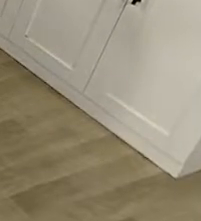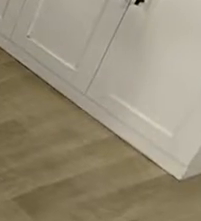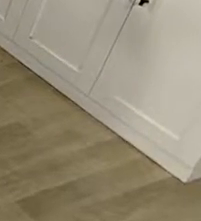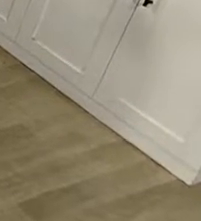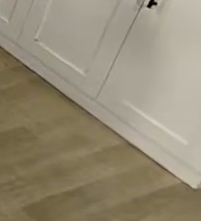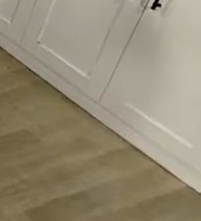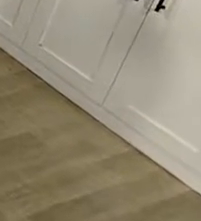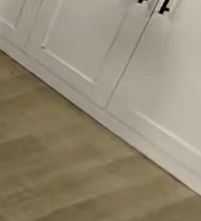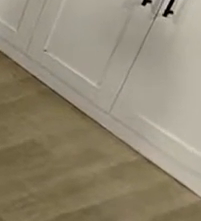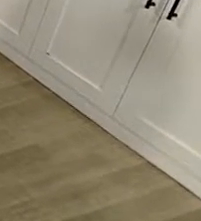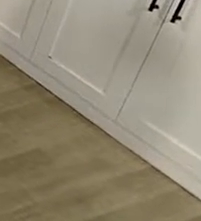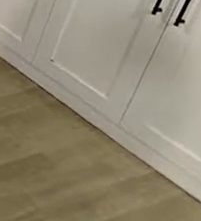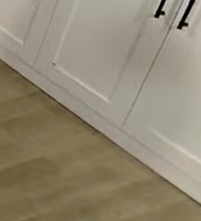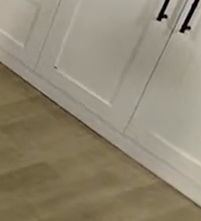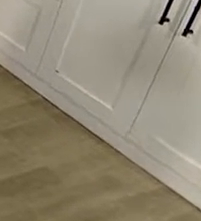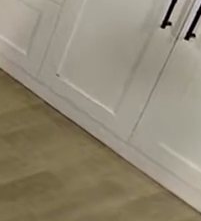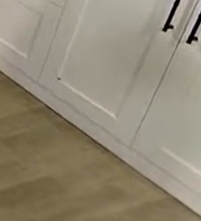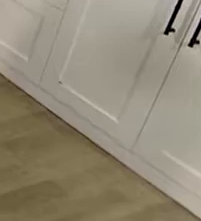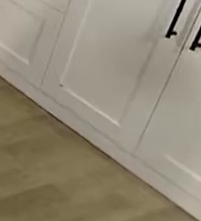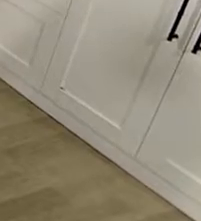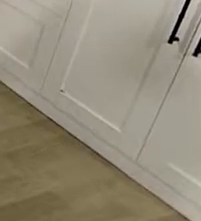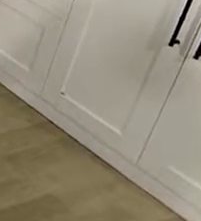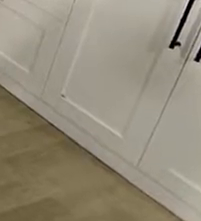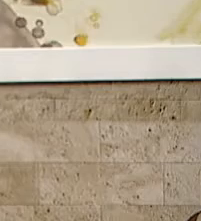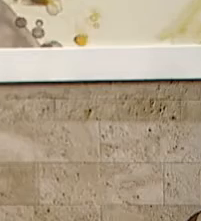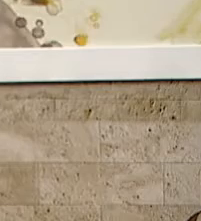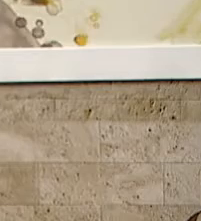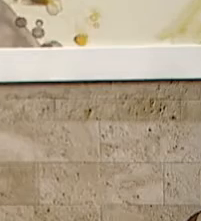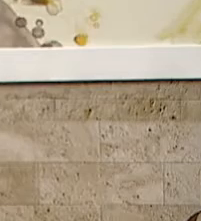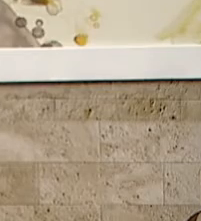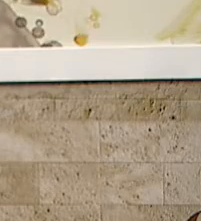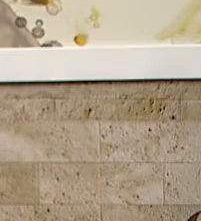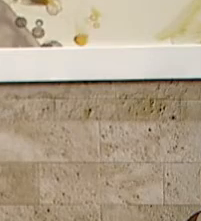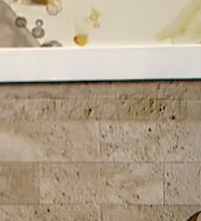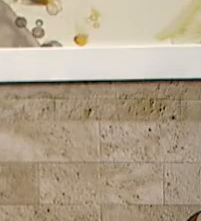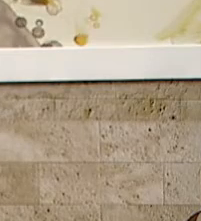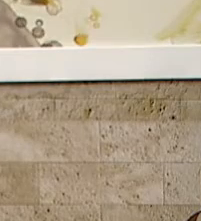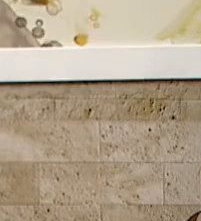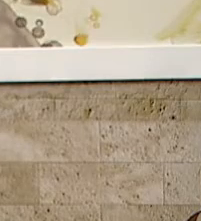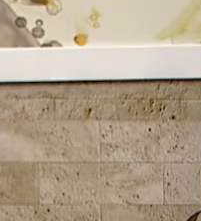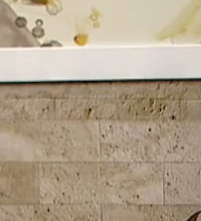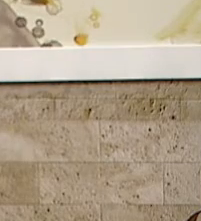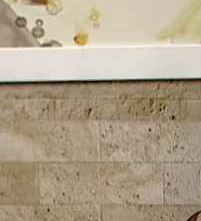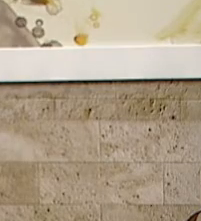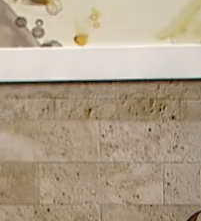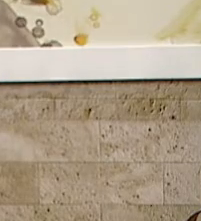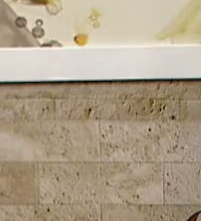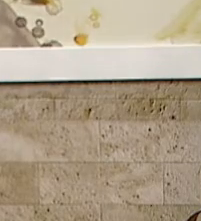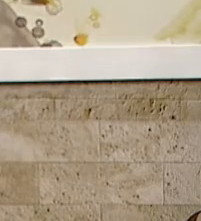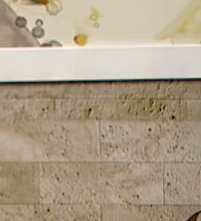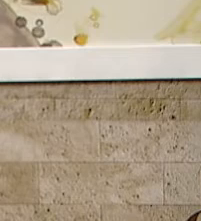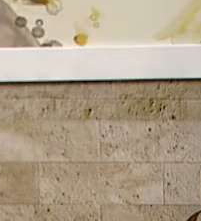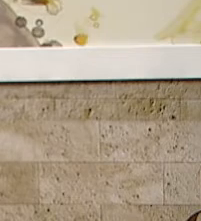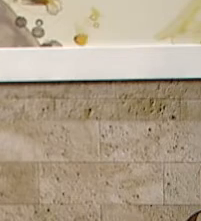Evet efendim, tekrar Muhterem Hanımcığımın yanına geldik. Ne yapıyoruz şimdi? Ne yapmıştık? İğnede bırakmıştık, evet. Dört katını almıştık.